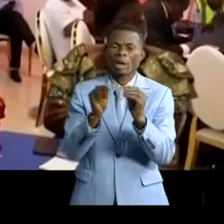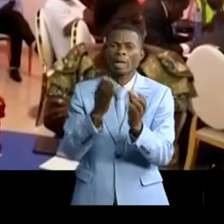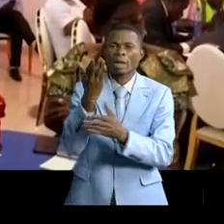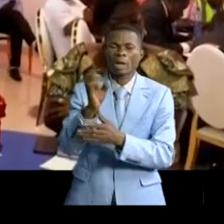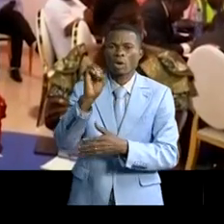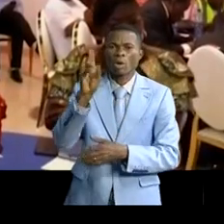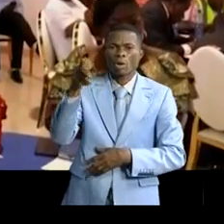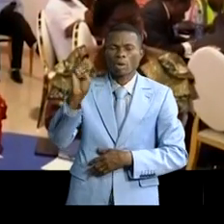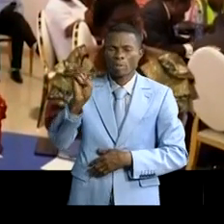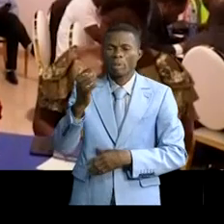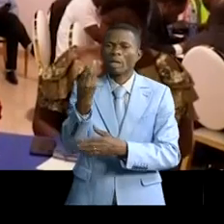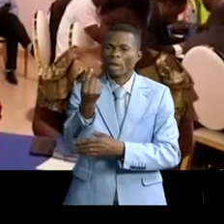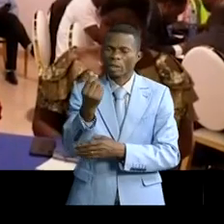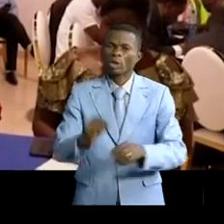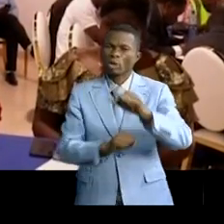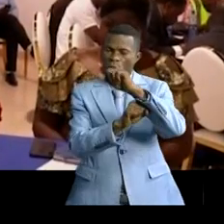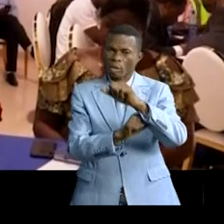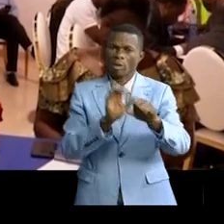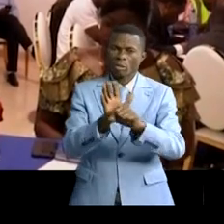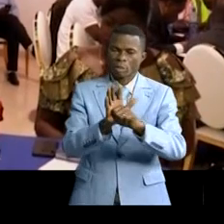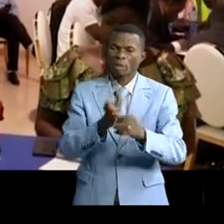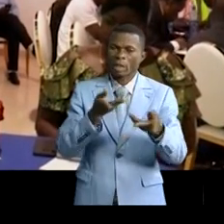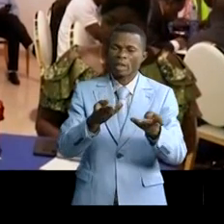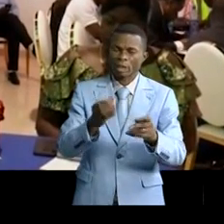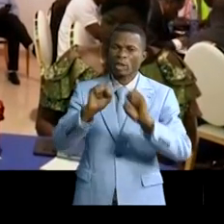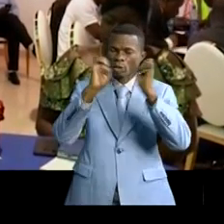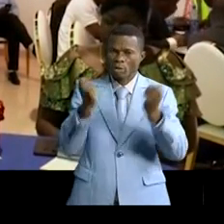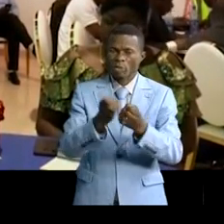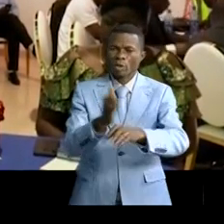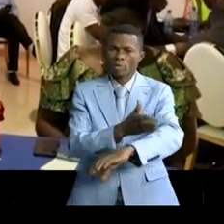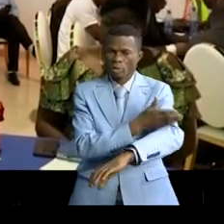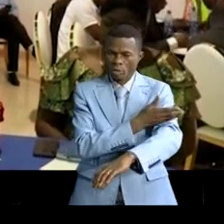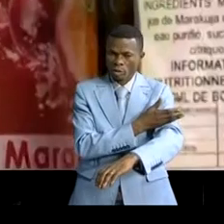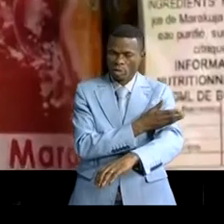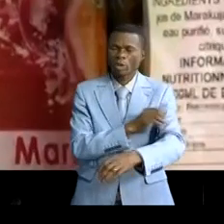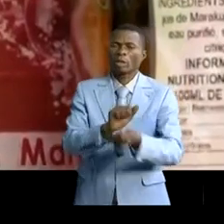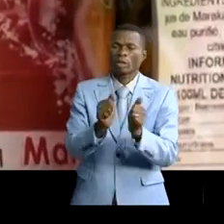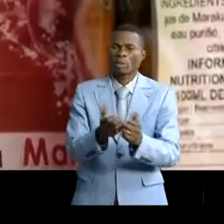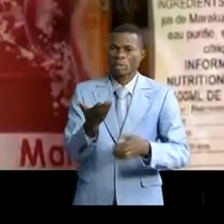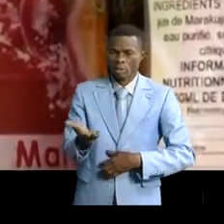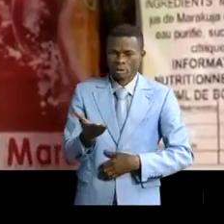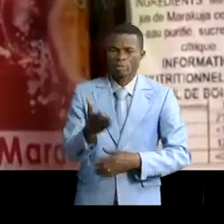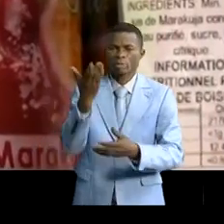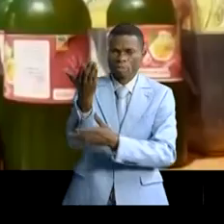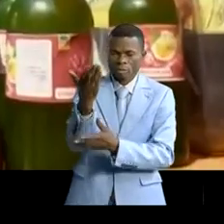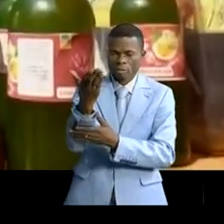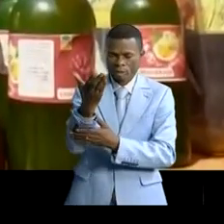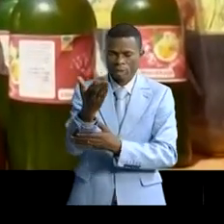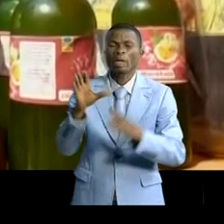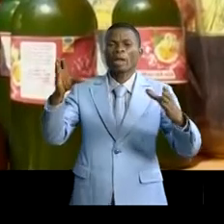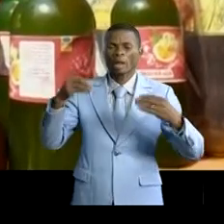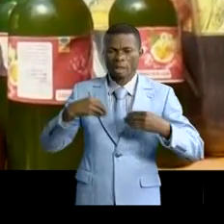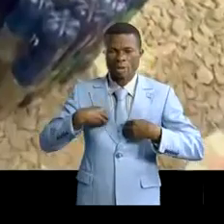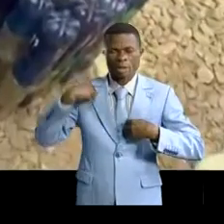un appui financier pour permettre à leurs PME de faire face à la concurrence. Recommandation prise en compte